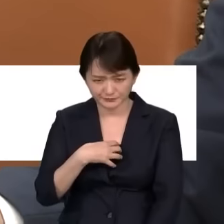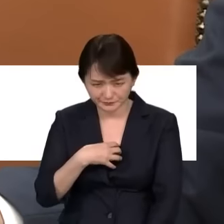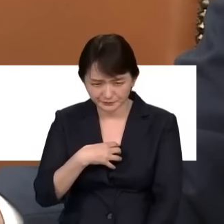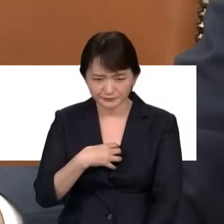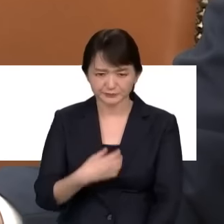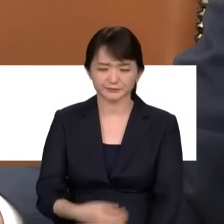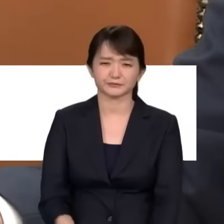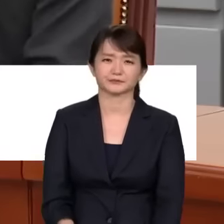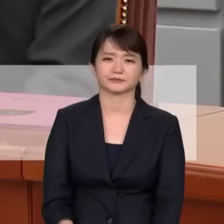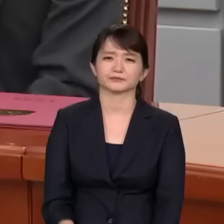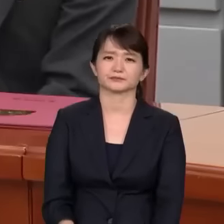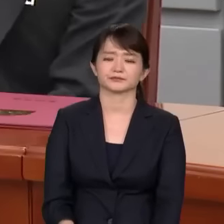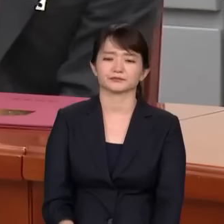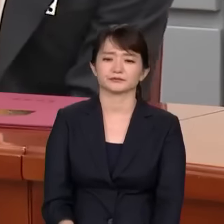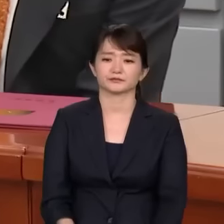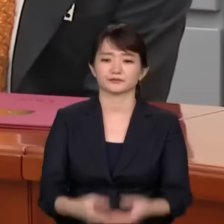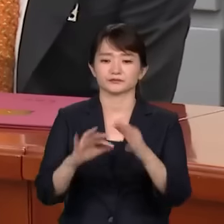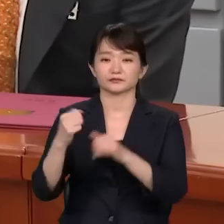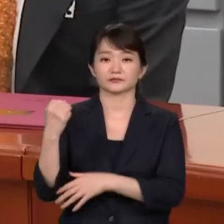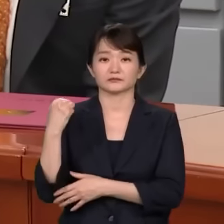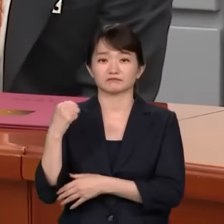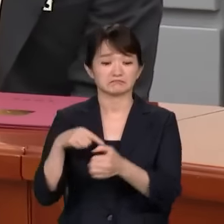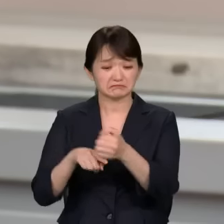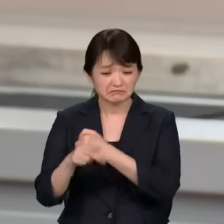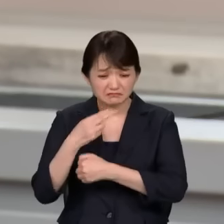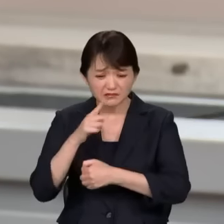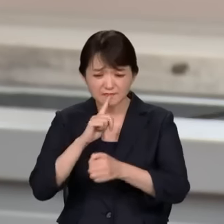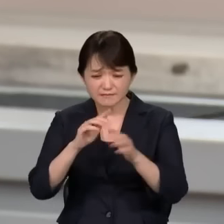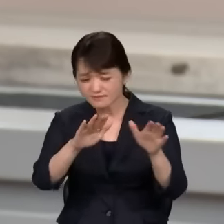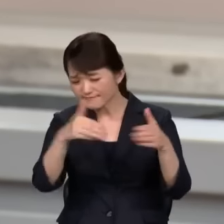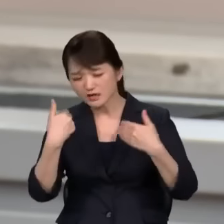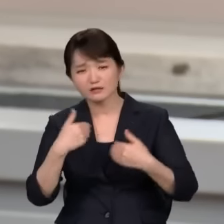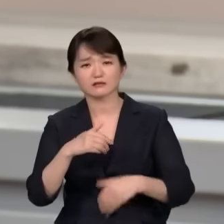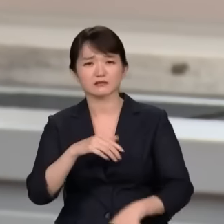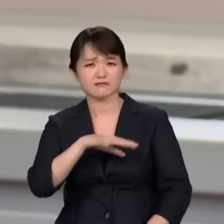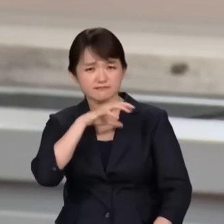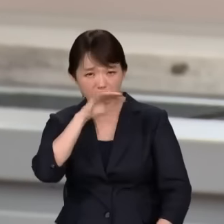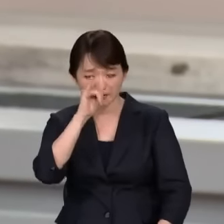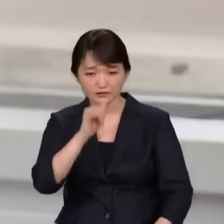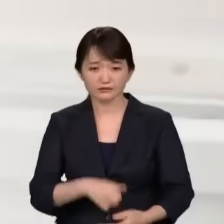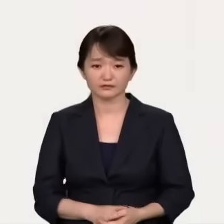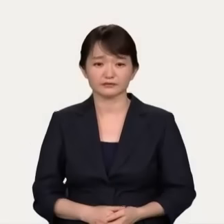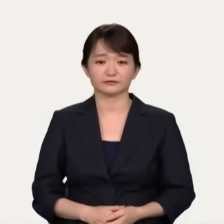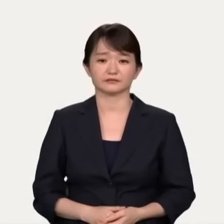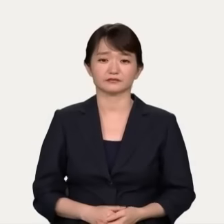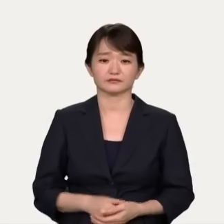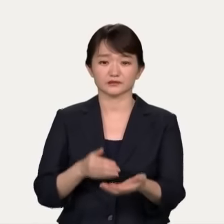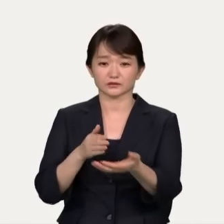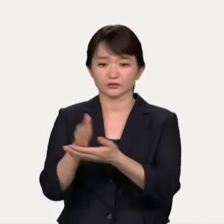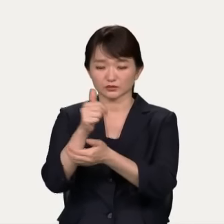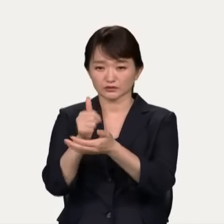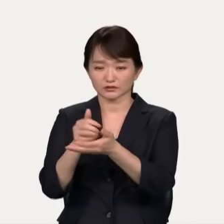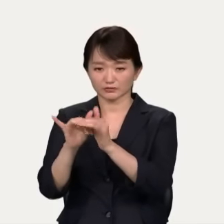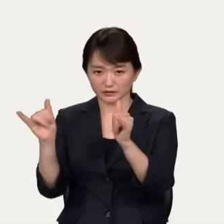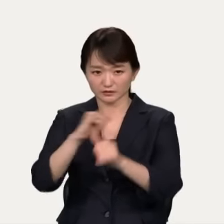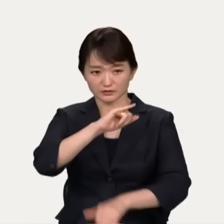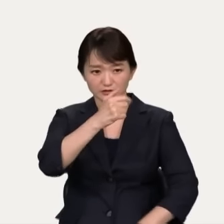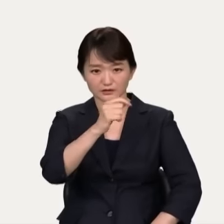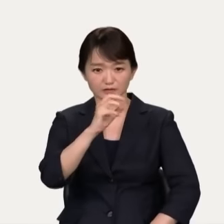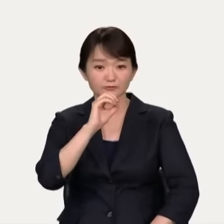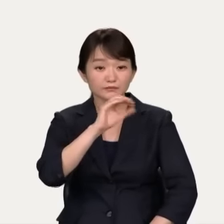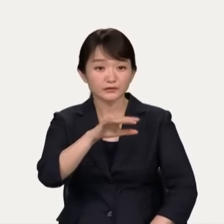걱정하고 계십니다. 국민의힘은 근거 없는 막말이라며 반발했습니다. 곽규택 수석대변인은 JTBC에